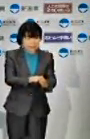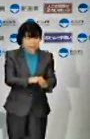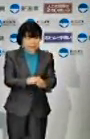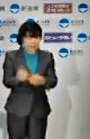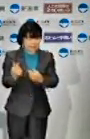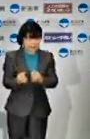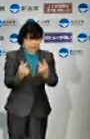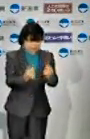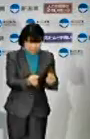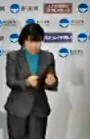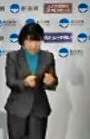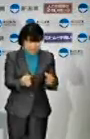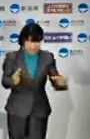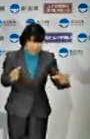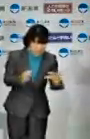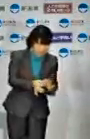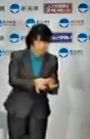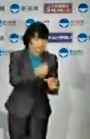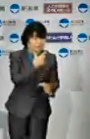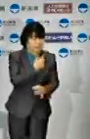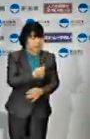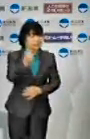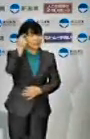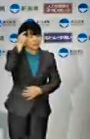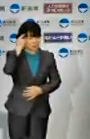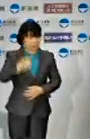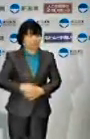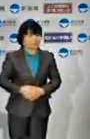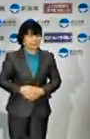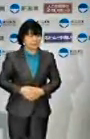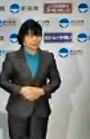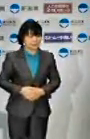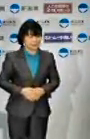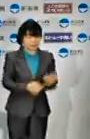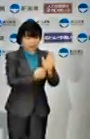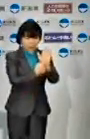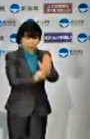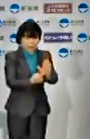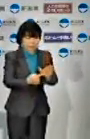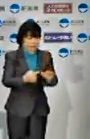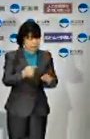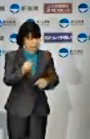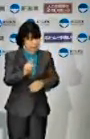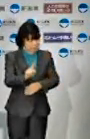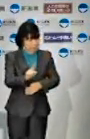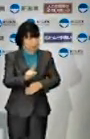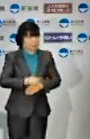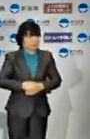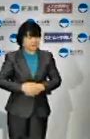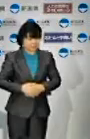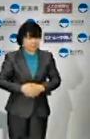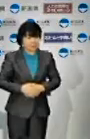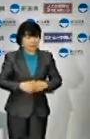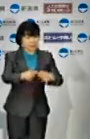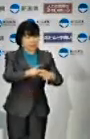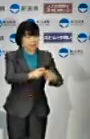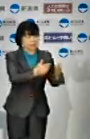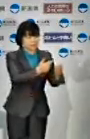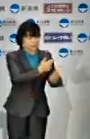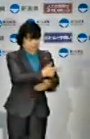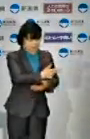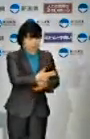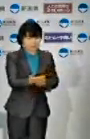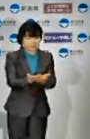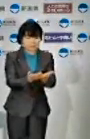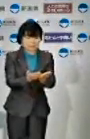に関与していきたいと思いますし、その表れとして、実は、佐渡市、上越市、